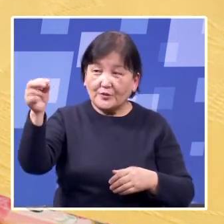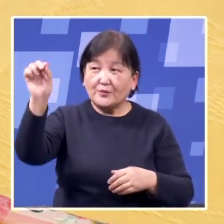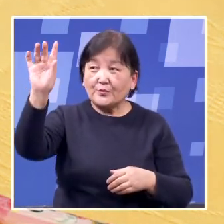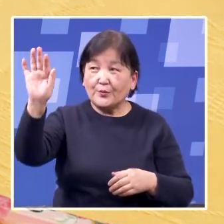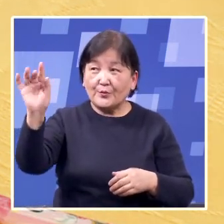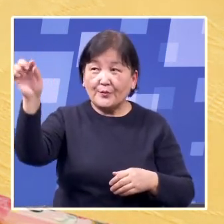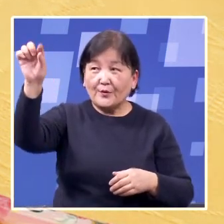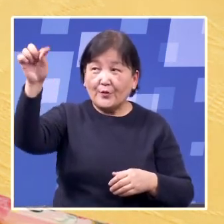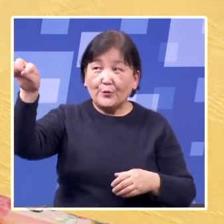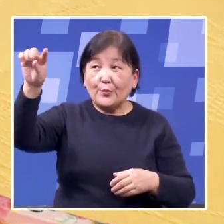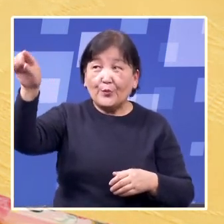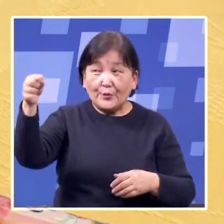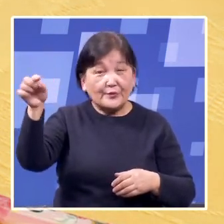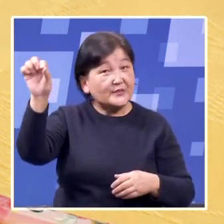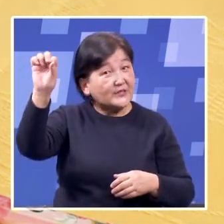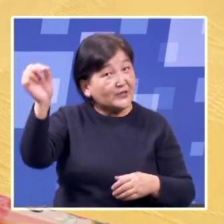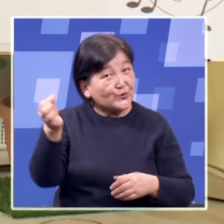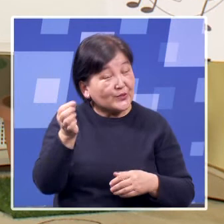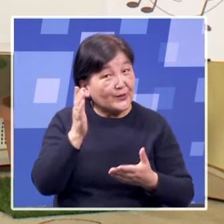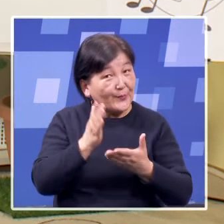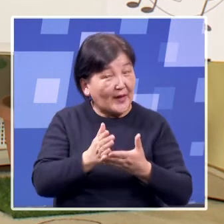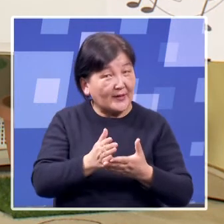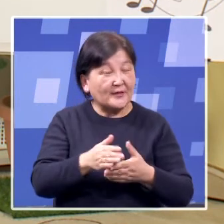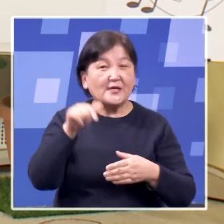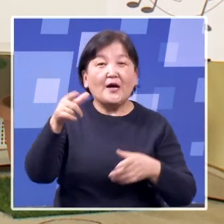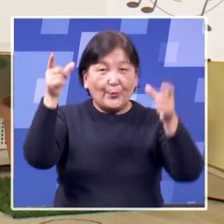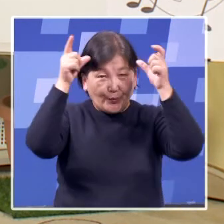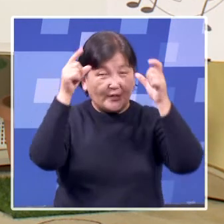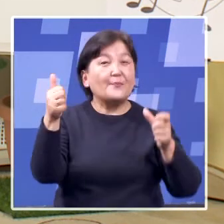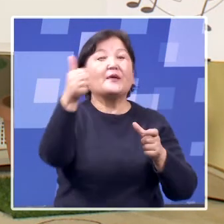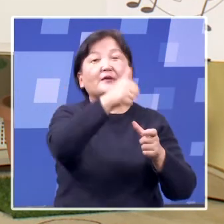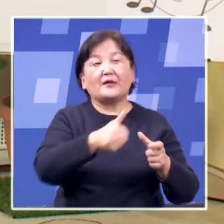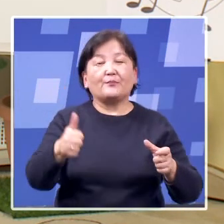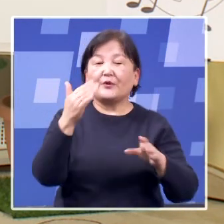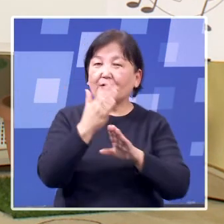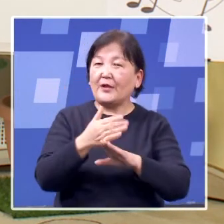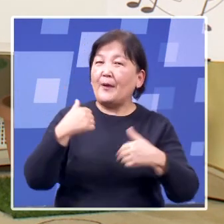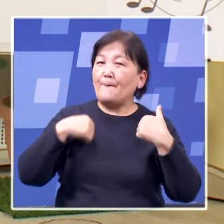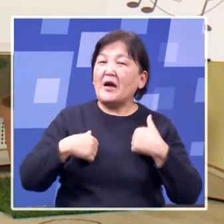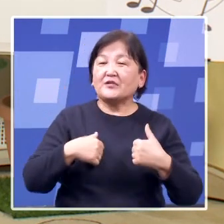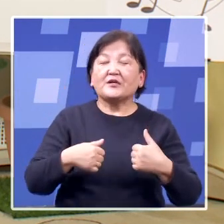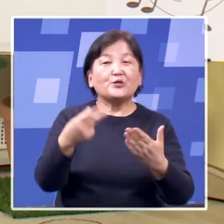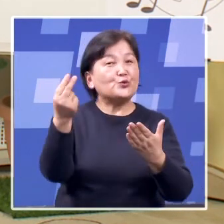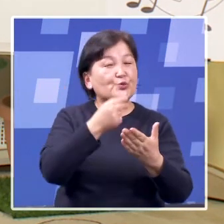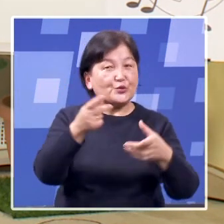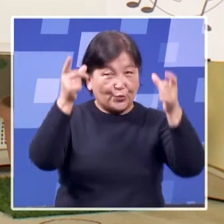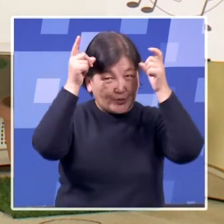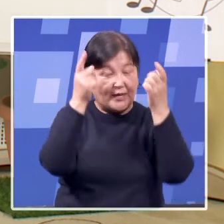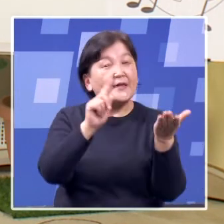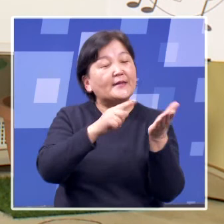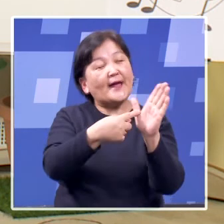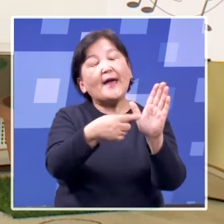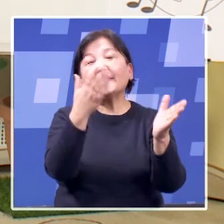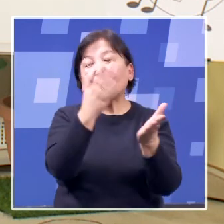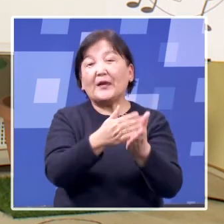хүмүүдтэй. За, ингээд үнэ маань бэлэн боллоо. Багшийнхэн зурсан үнэ ийм болсон. Та нарын зурсан үнэ